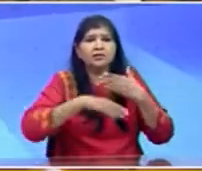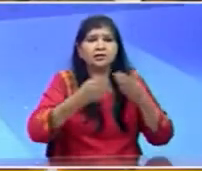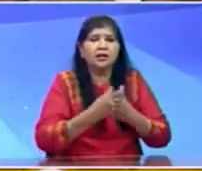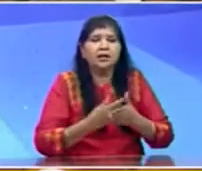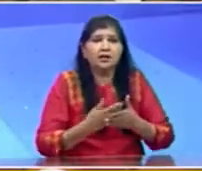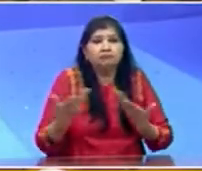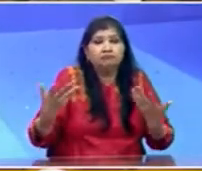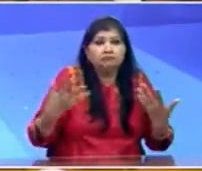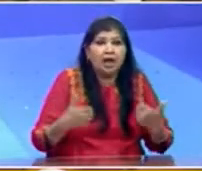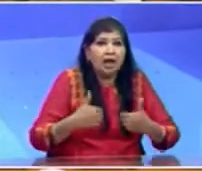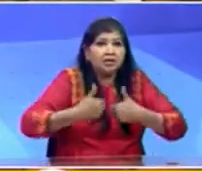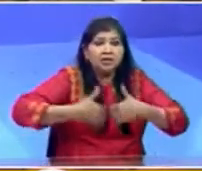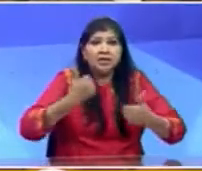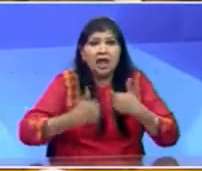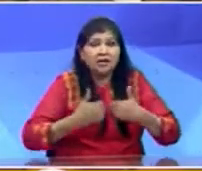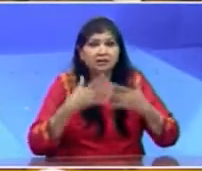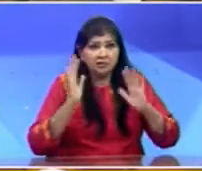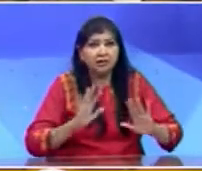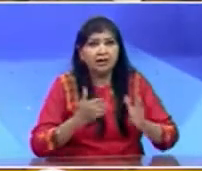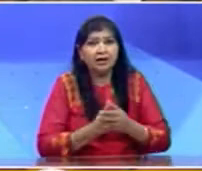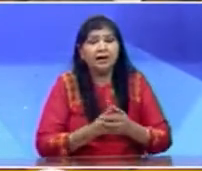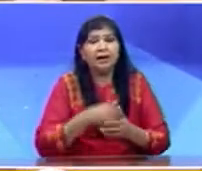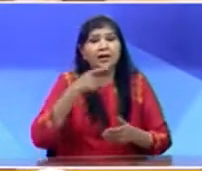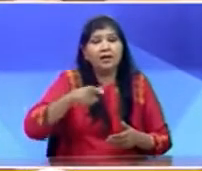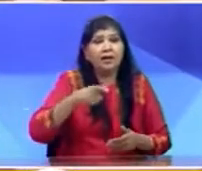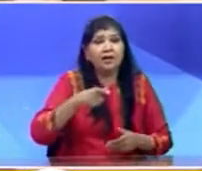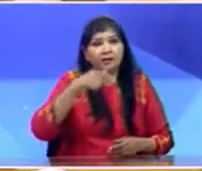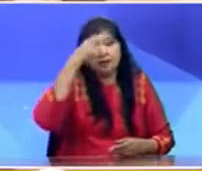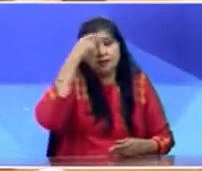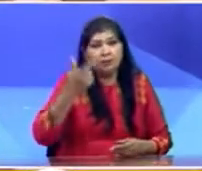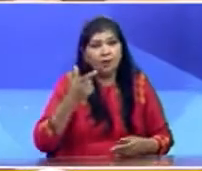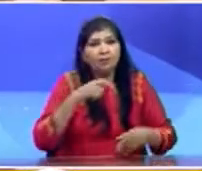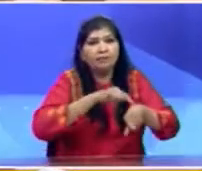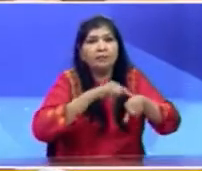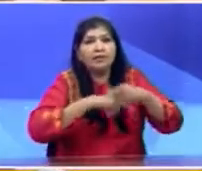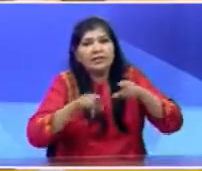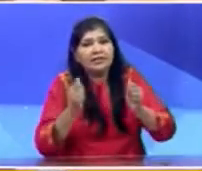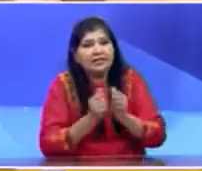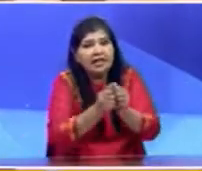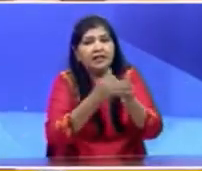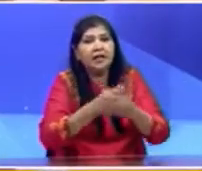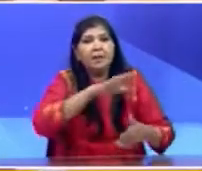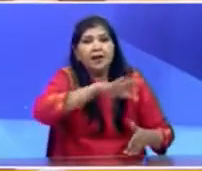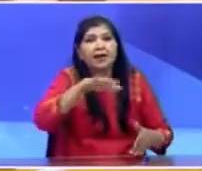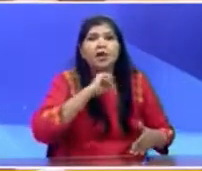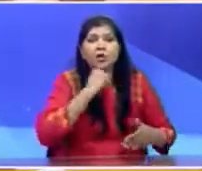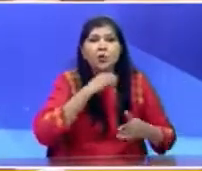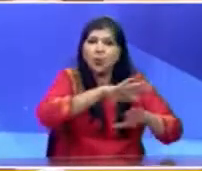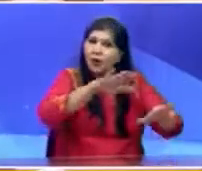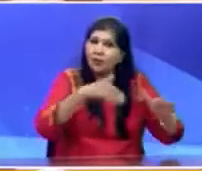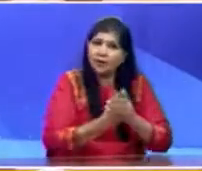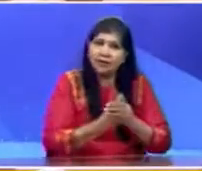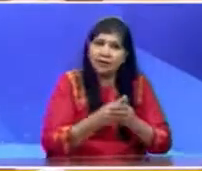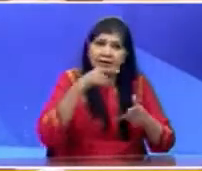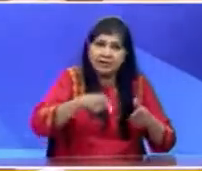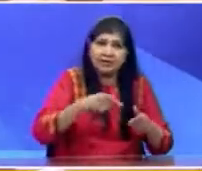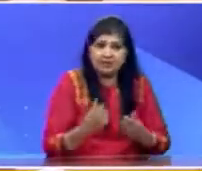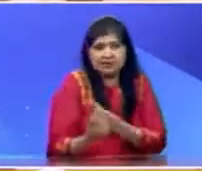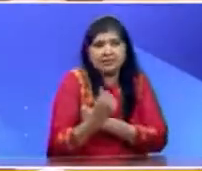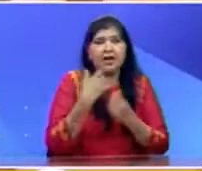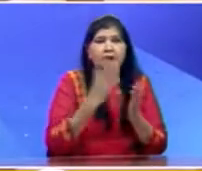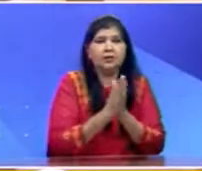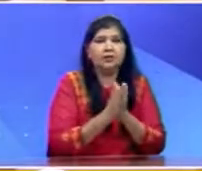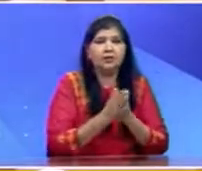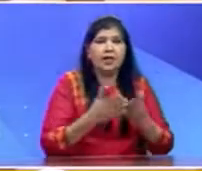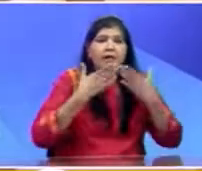बेहद चुनौतीपूर्ण रहे हैं। इन परिस्थितियों में भी हमारे युवाओं ने जिस साहस और संयम